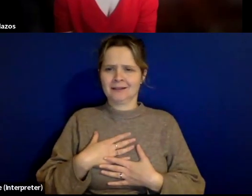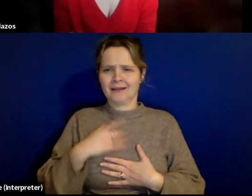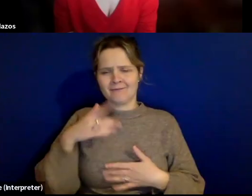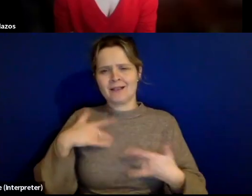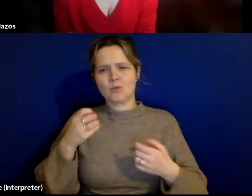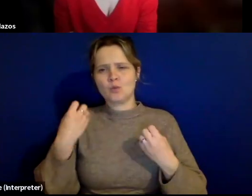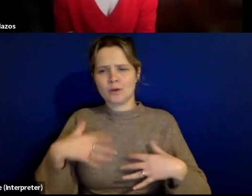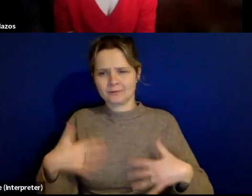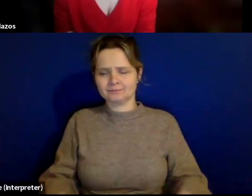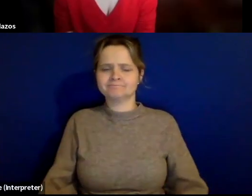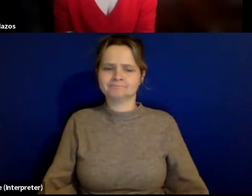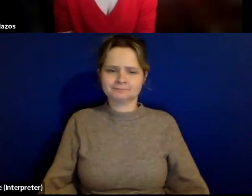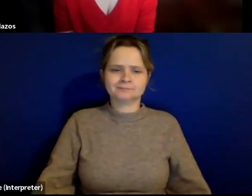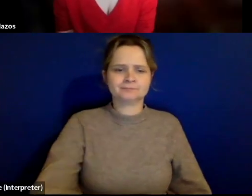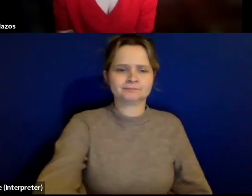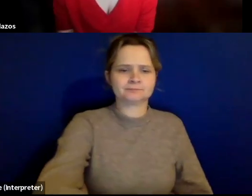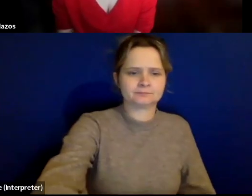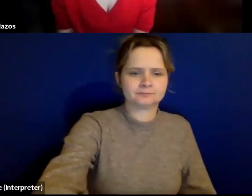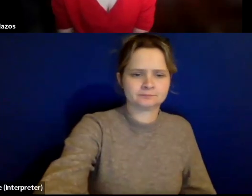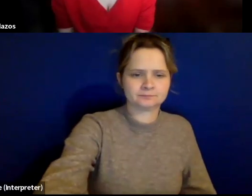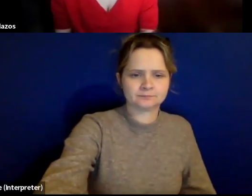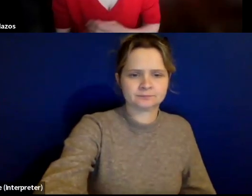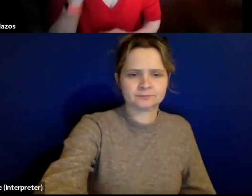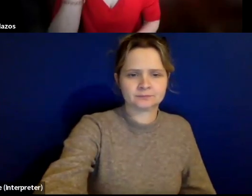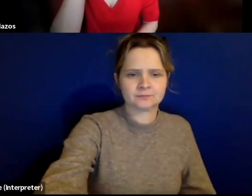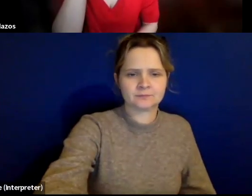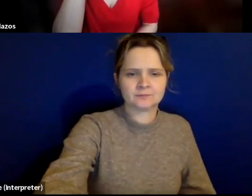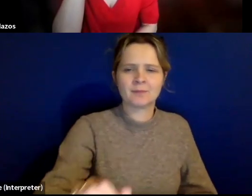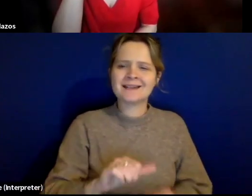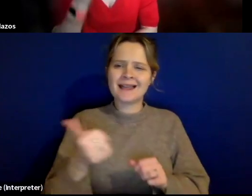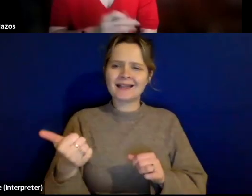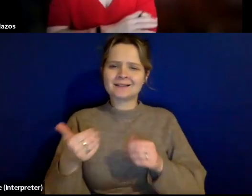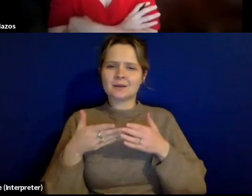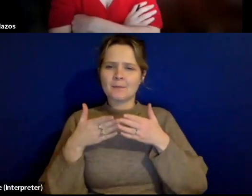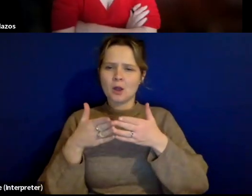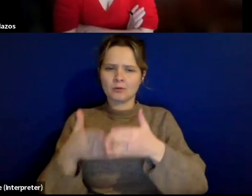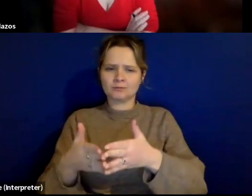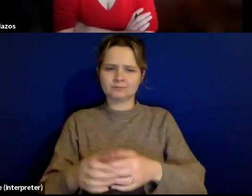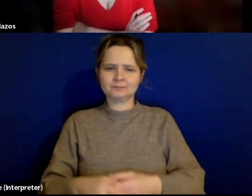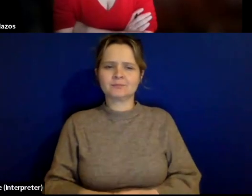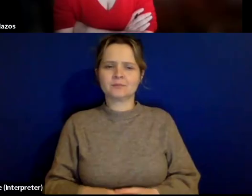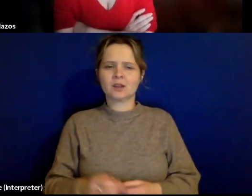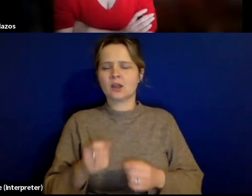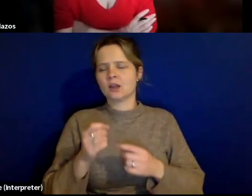So, my next poem, it is called «Προς τη Δύση».